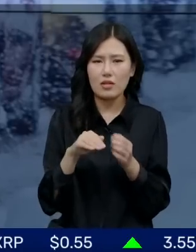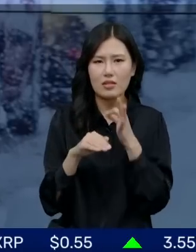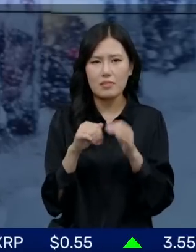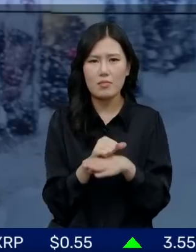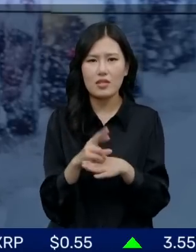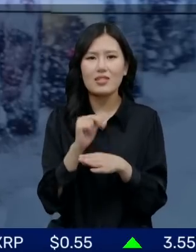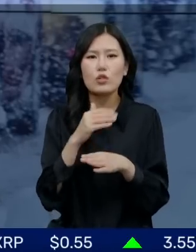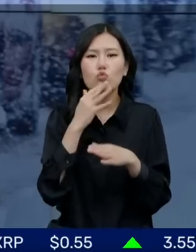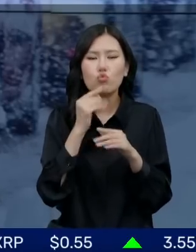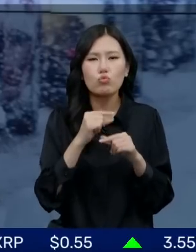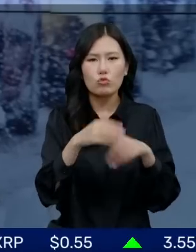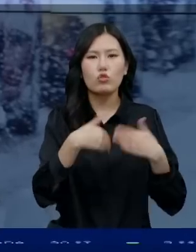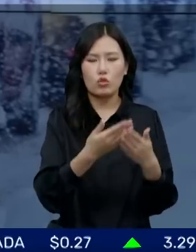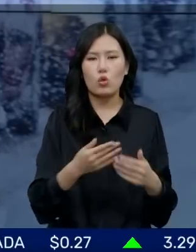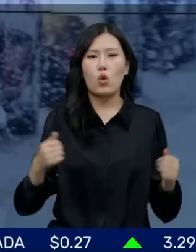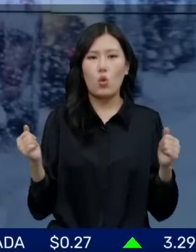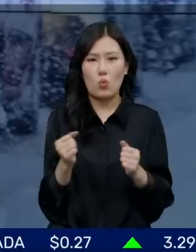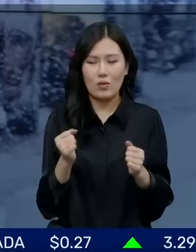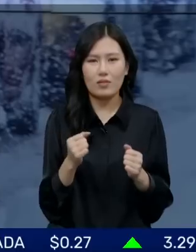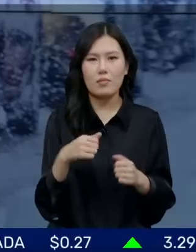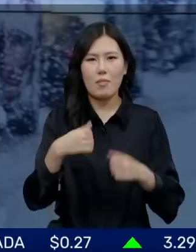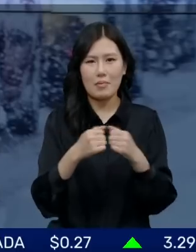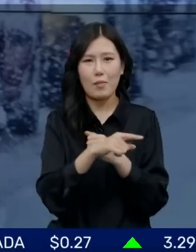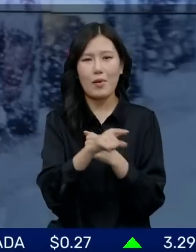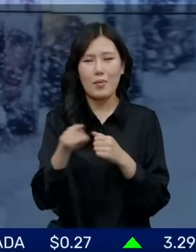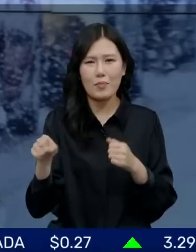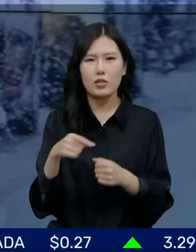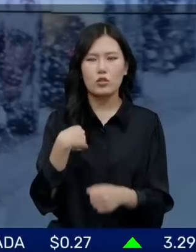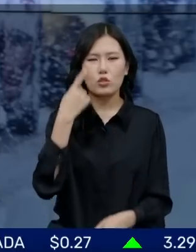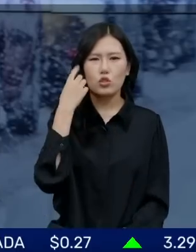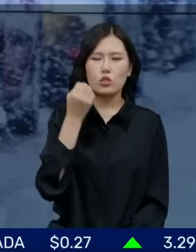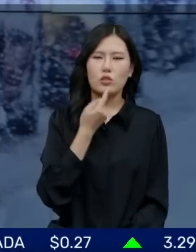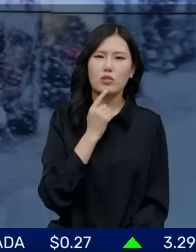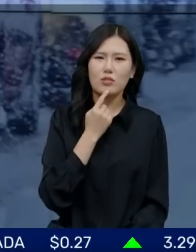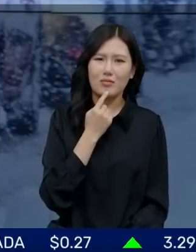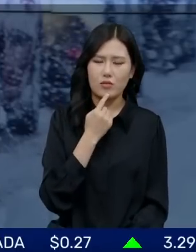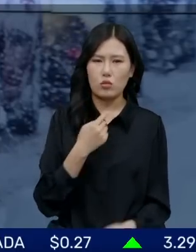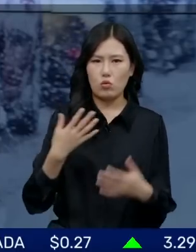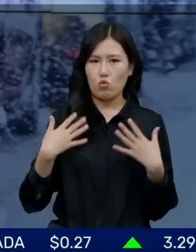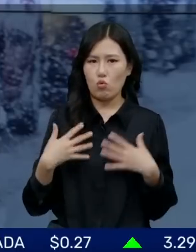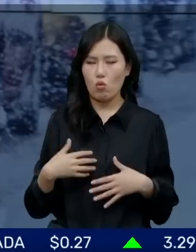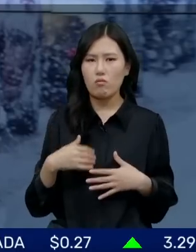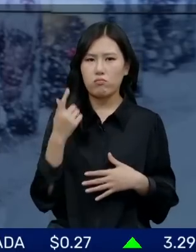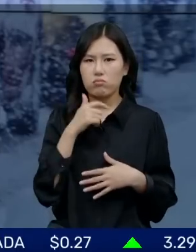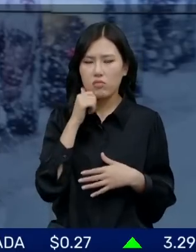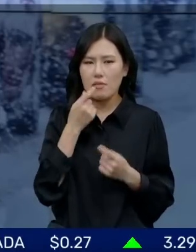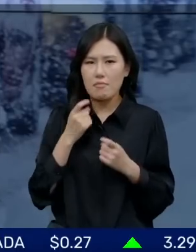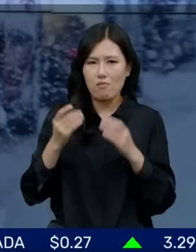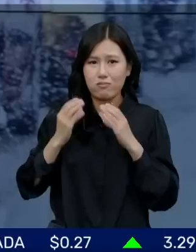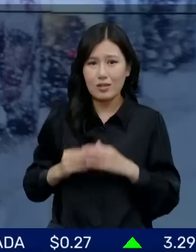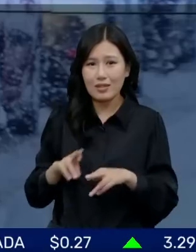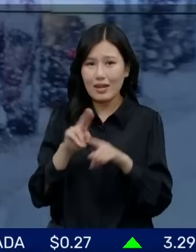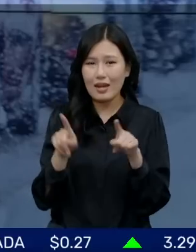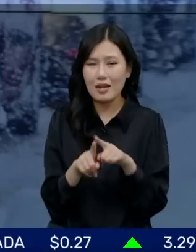Тэгэхээр өвлийн улирал машинтай хүн болгоны толгойн өвч болдог. Бид өөрсдөө дулаан хувцас өмсдөгтөг адилхан машиныхаа хэвийн ажиллагаа аюулгүй